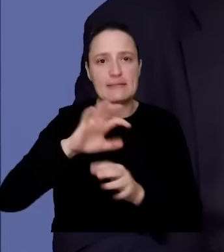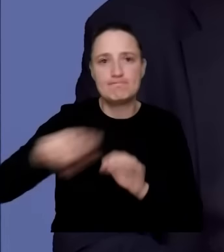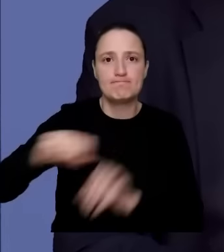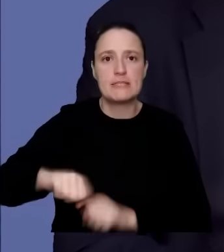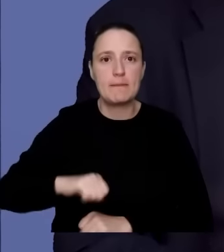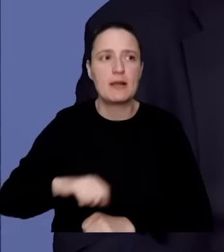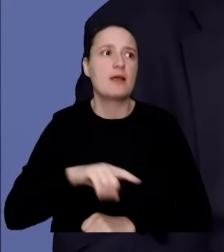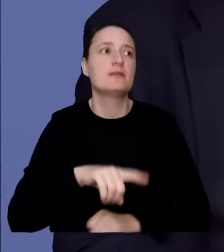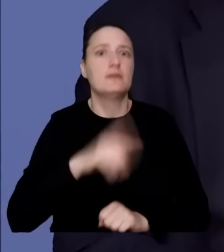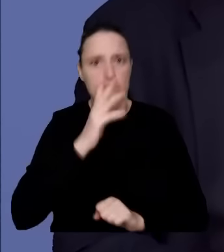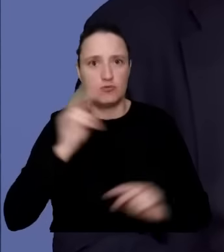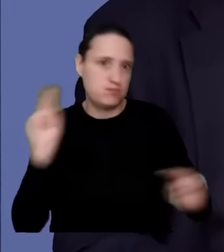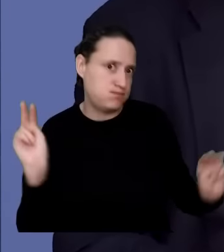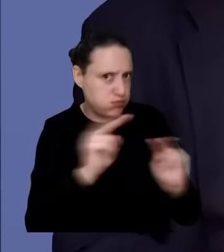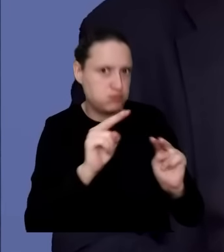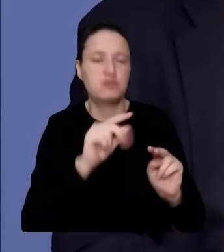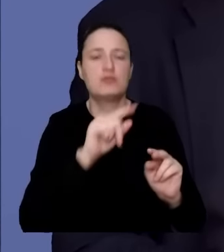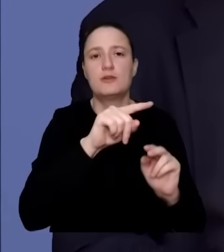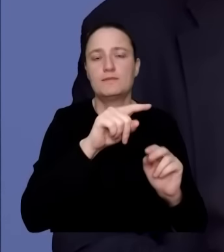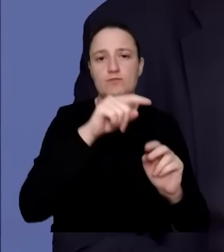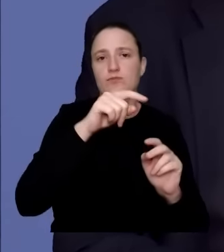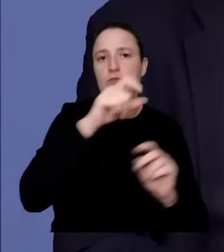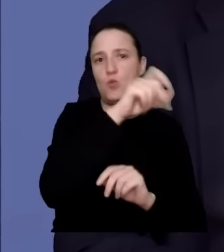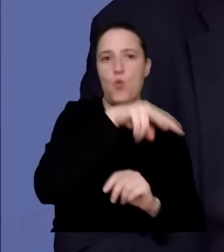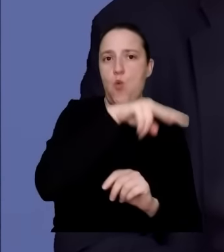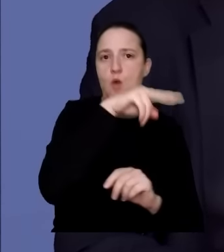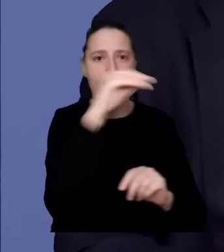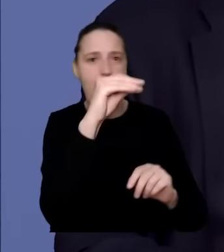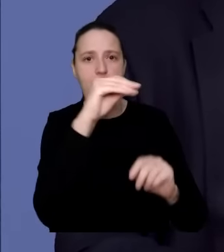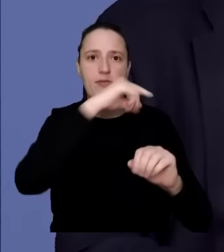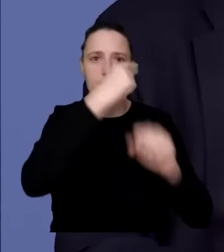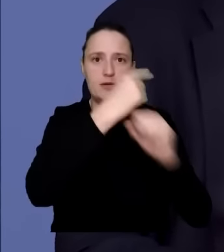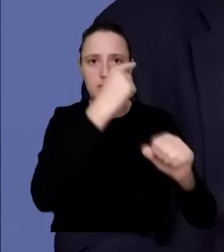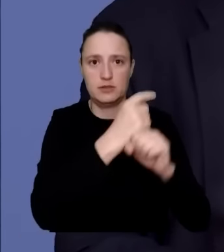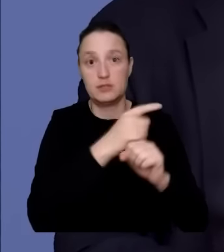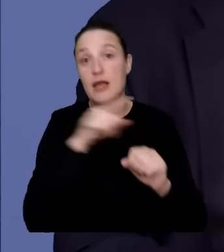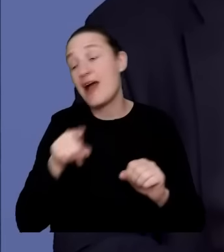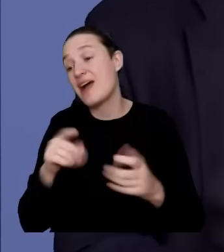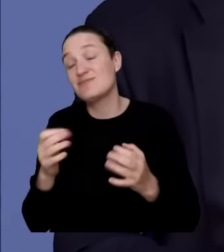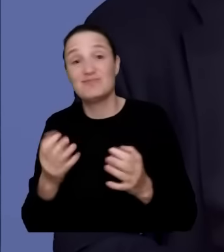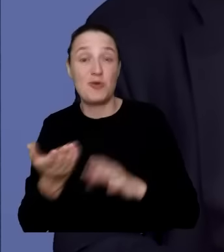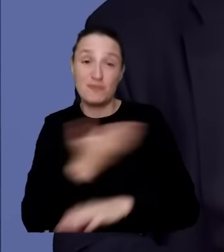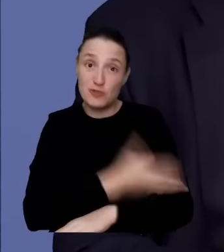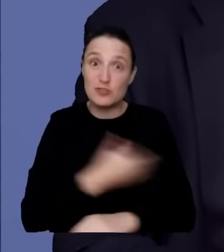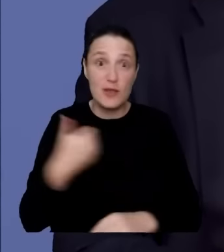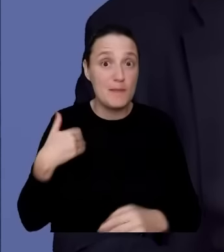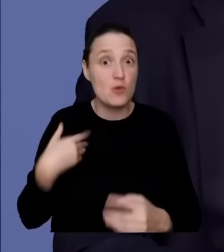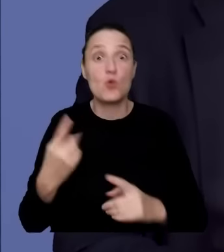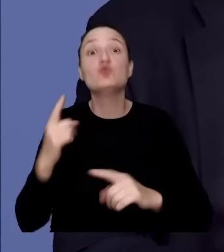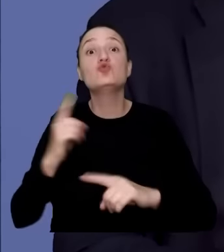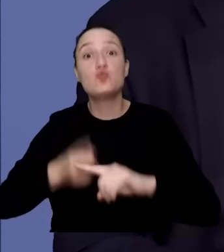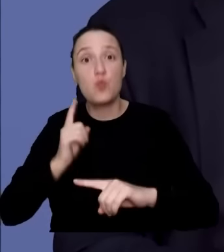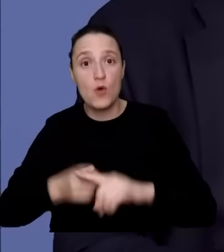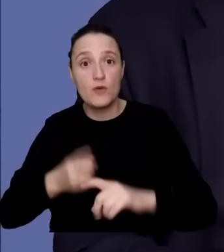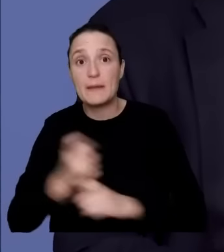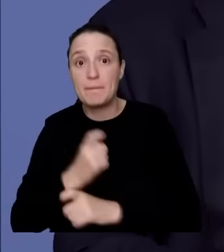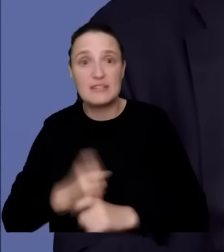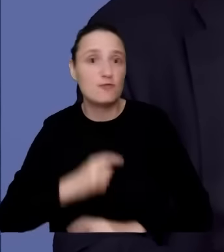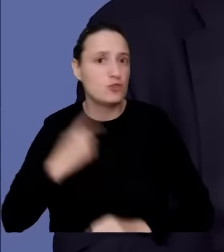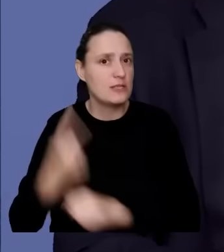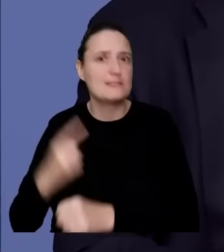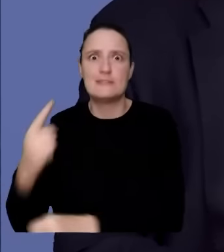pory były przywilejami leżącymi po stronie państw członkowskich dzisiaj jeśli mówimy